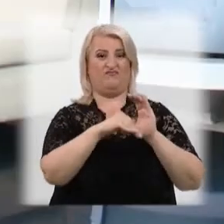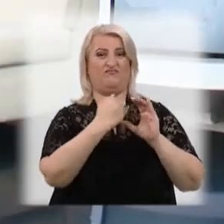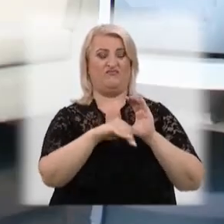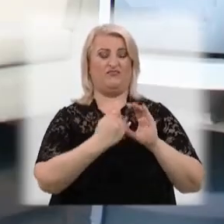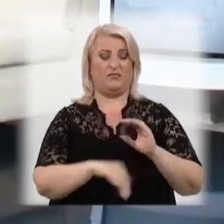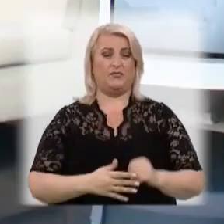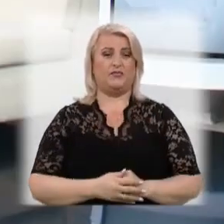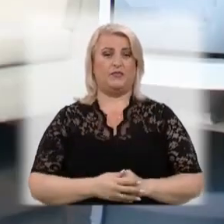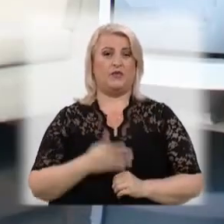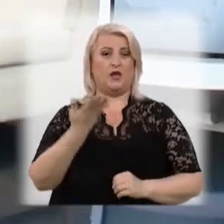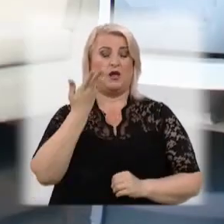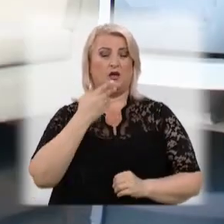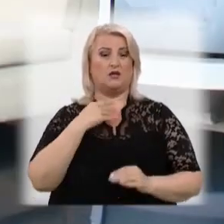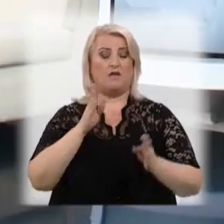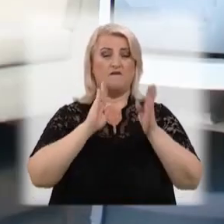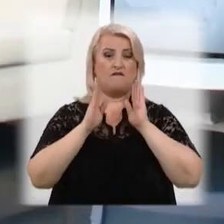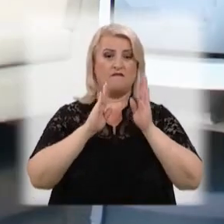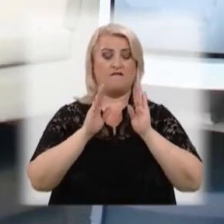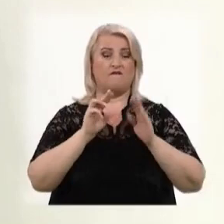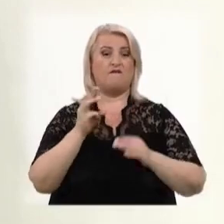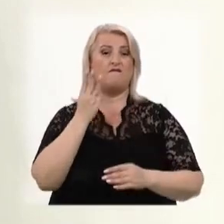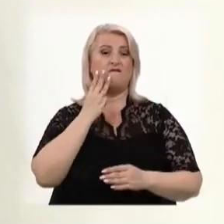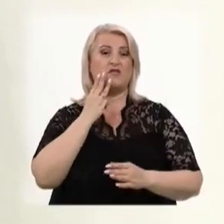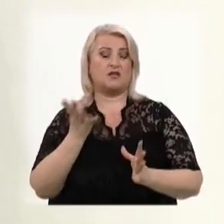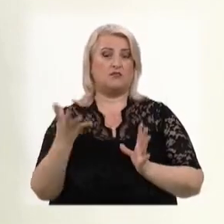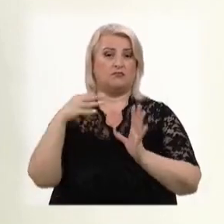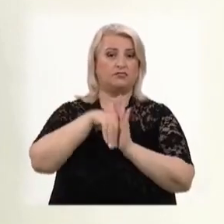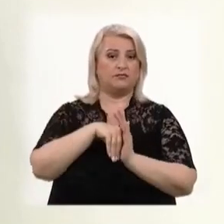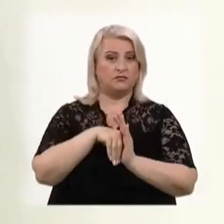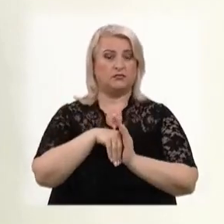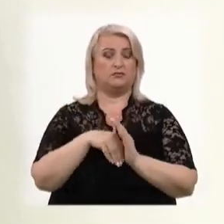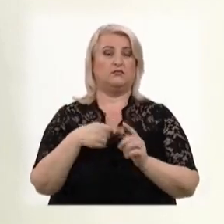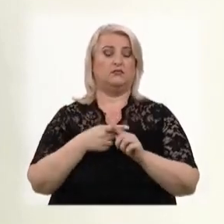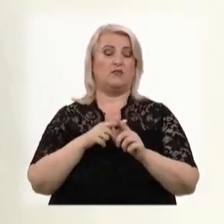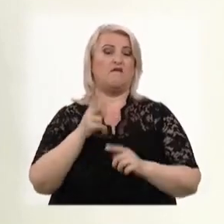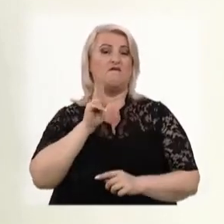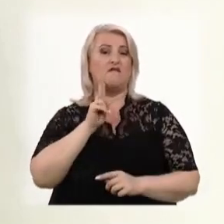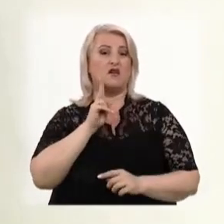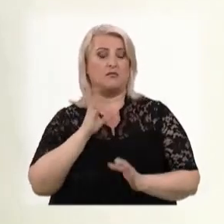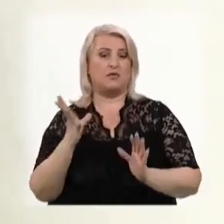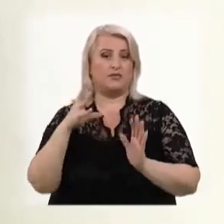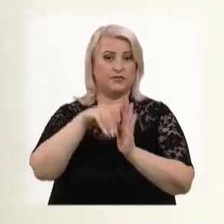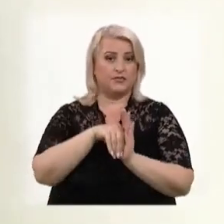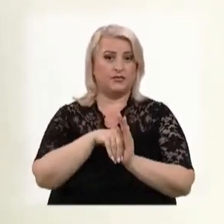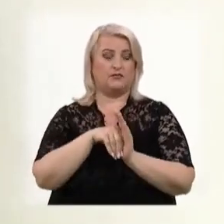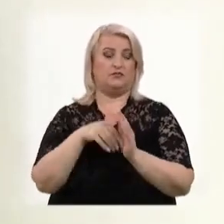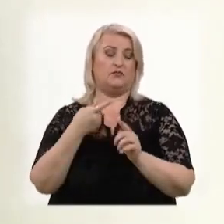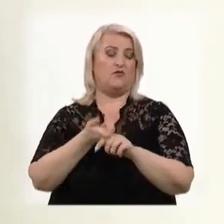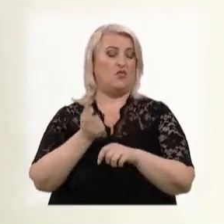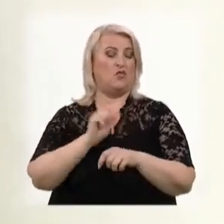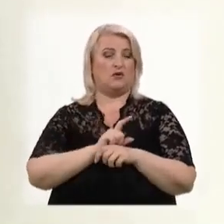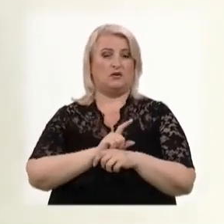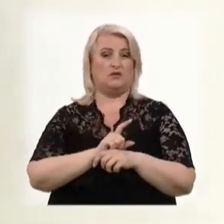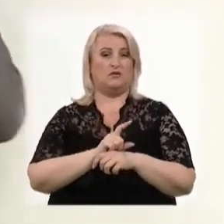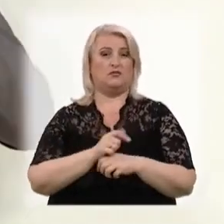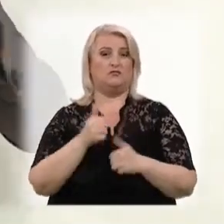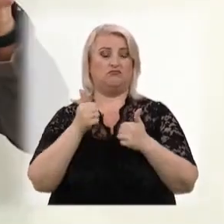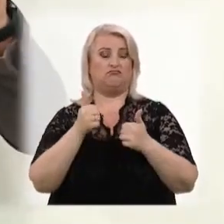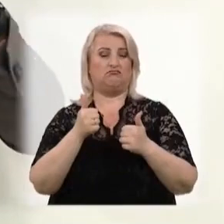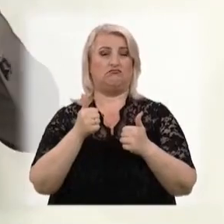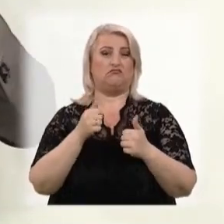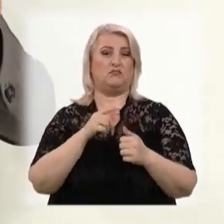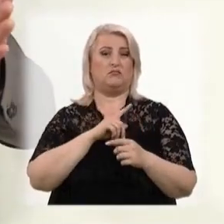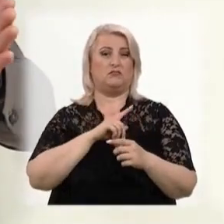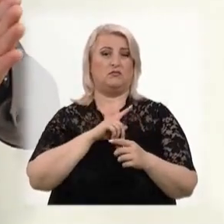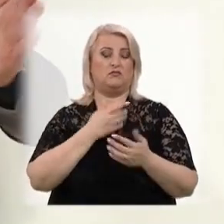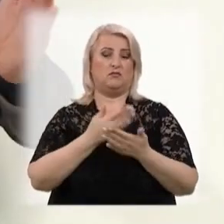integrat Facebook WhatsApp sovai brut în construcții în ferestre în acum riduri foarte bine să comentez persoanele